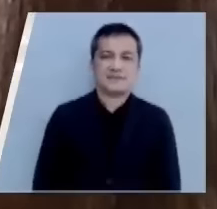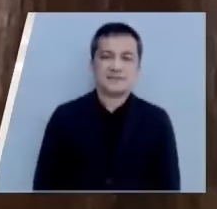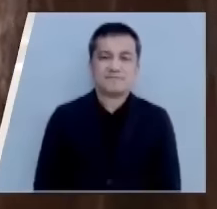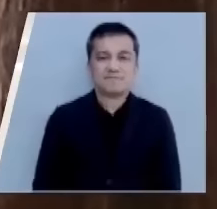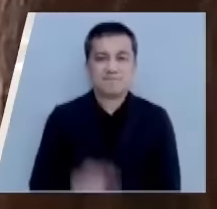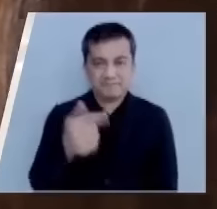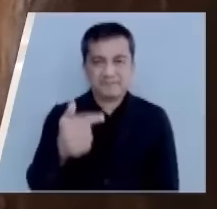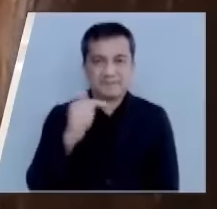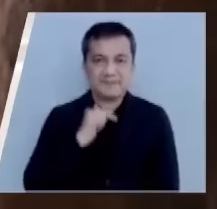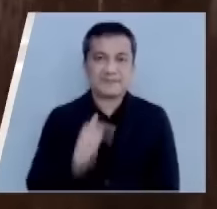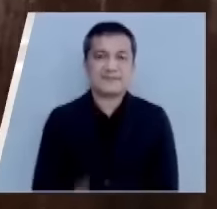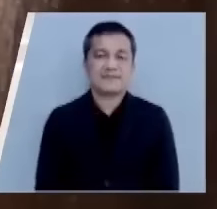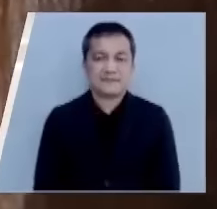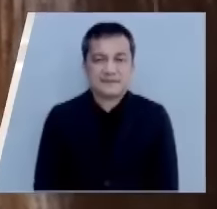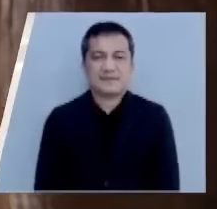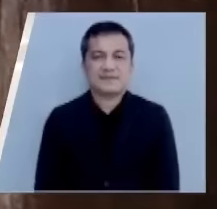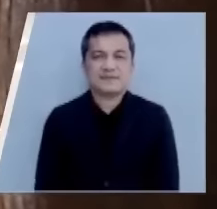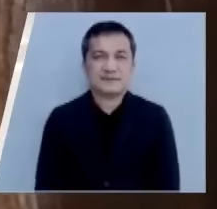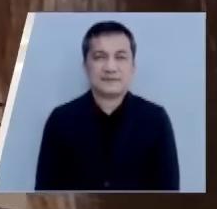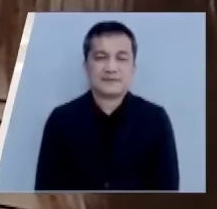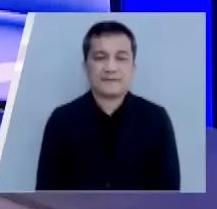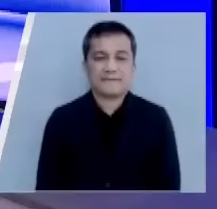updated sa showbiz happenings.